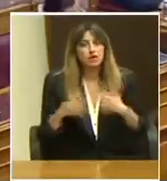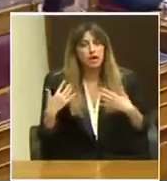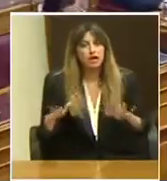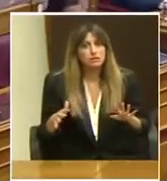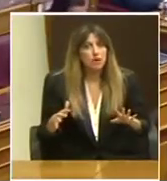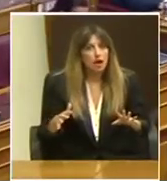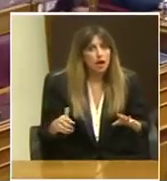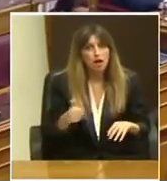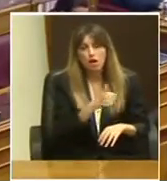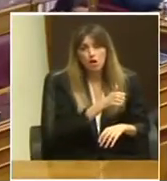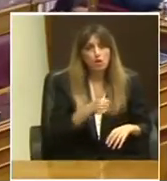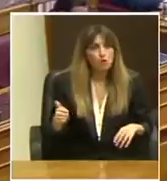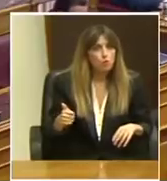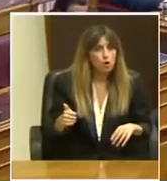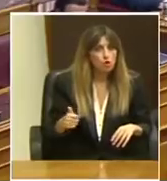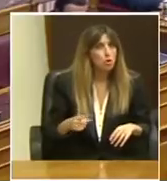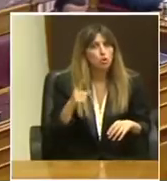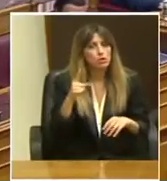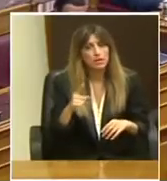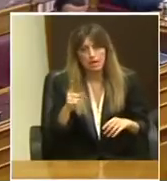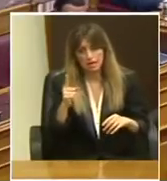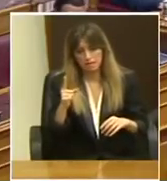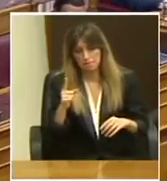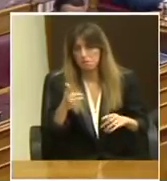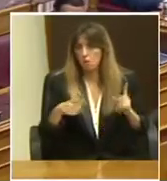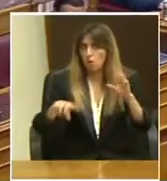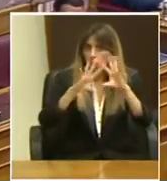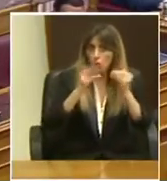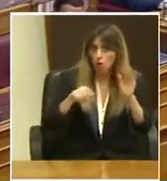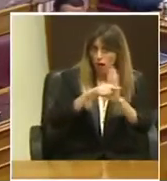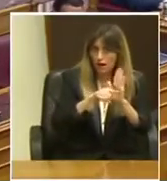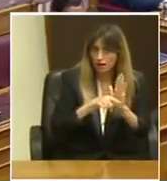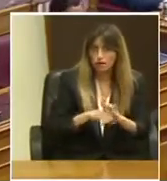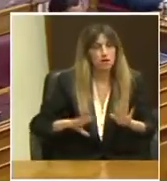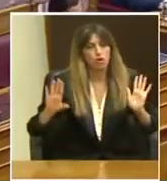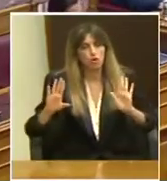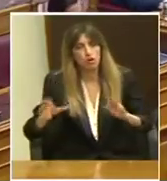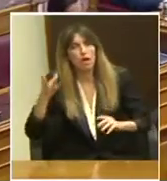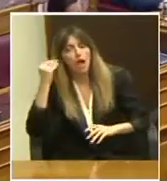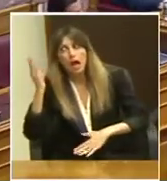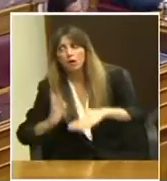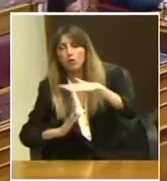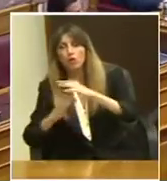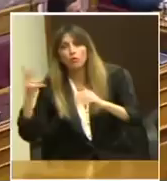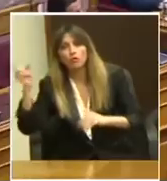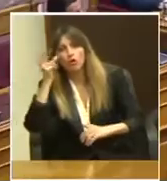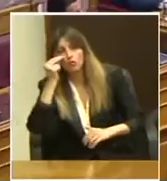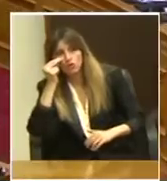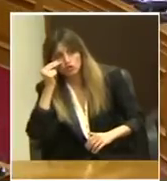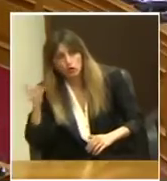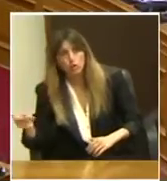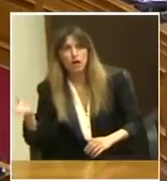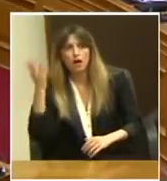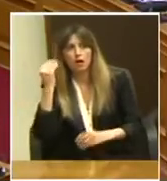εκπληκτικό. Παρακολουθώ πολύ καλά τα Σκόπια. Ακούω τον κύριο Ιβάνοφ, τον Βεμερό και τον παράρτημα του Βεμερό στην Αθήνα που είναι η Νέα